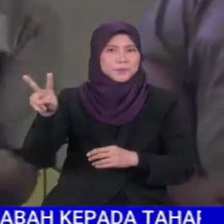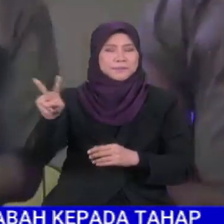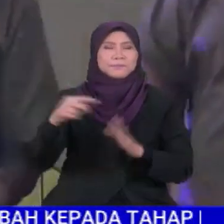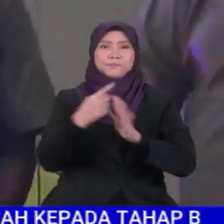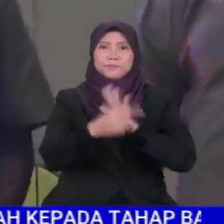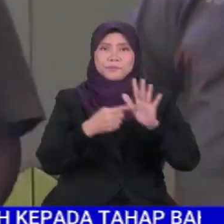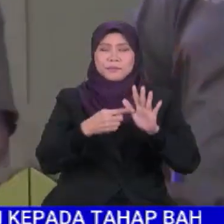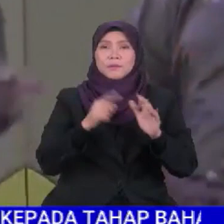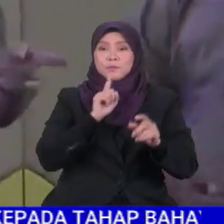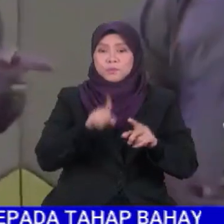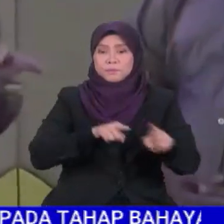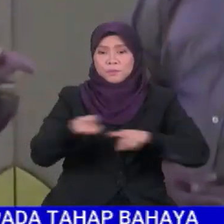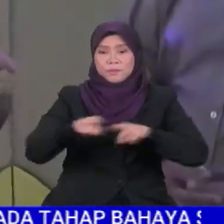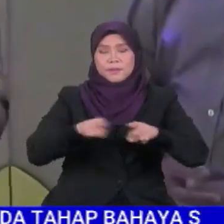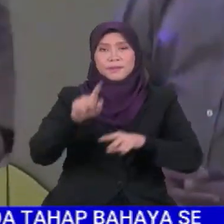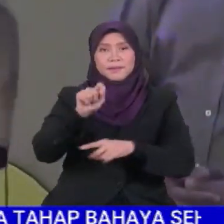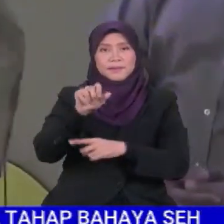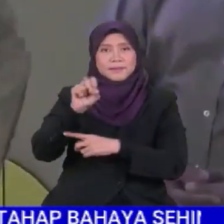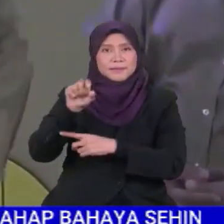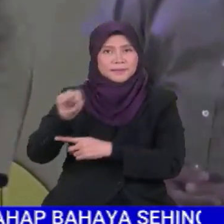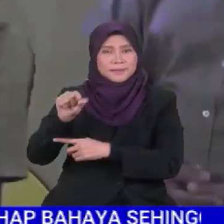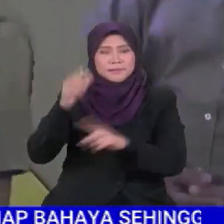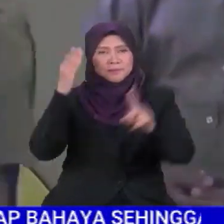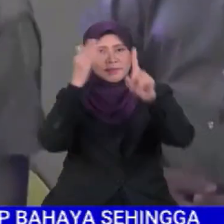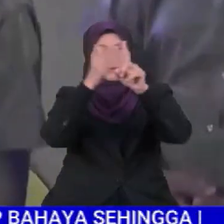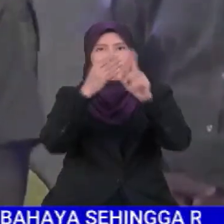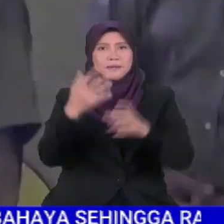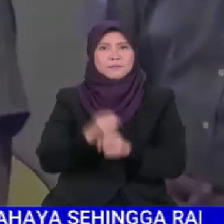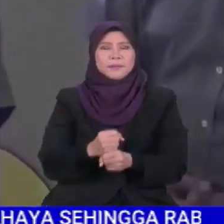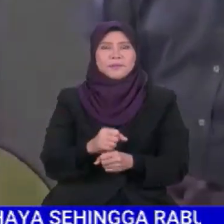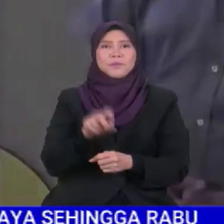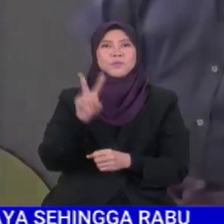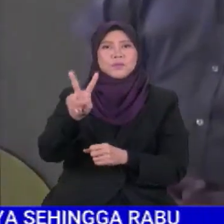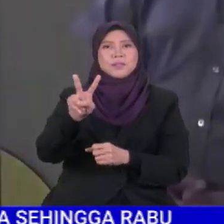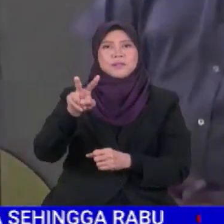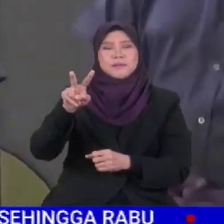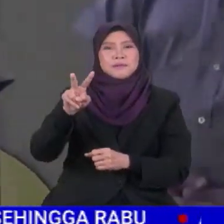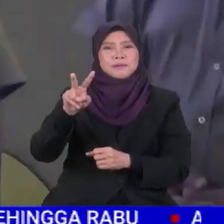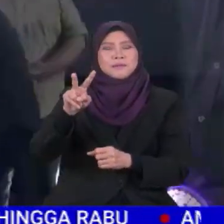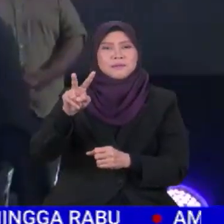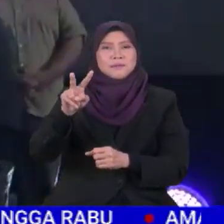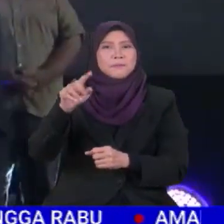Pada perlumbaan tersebut, TSG menyasarkan untuk meraih 2 podium